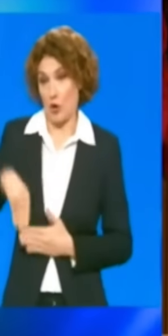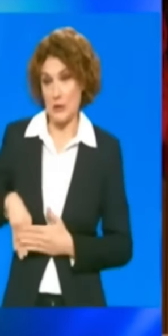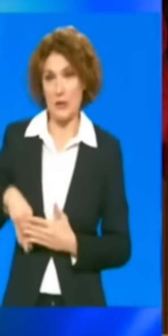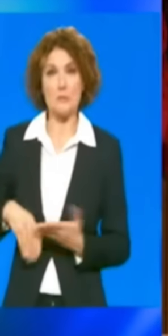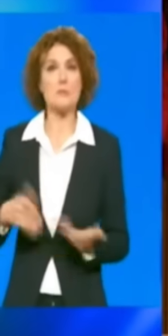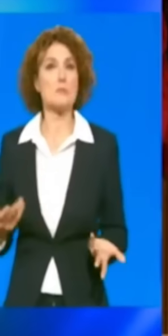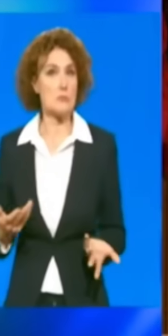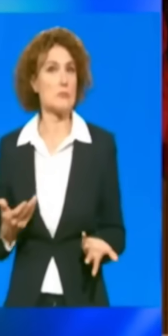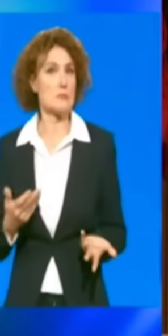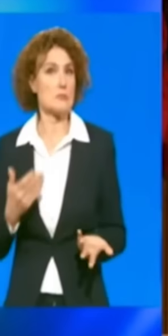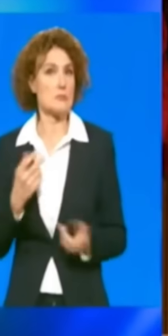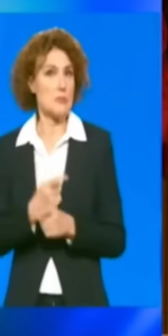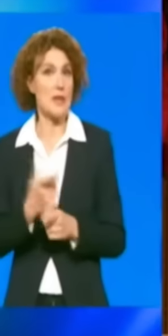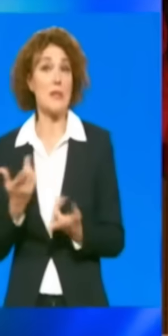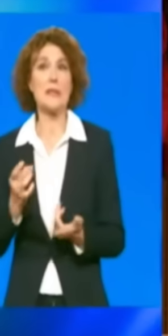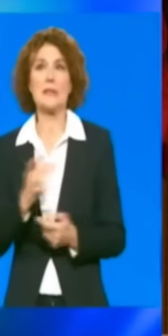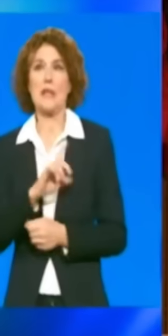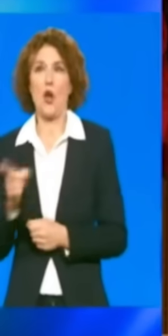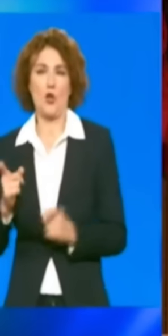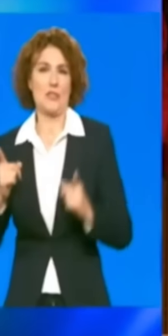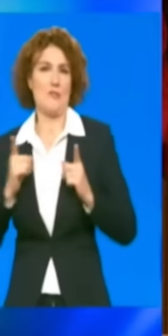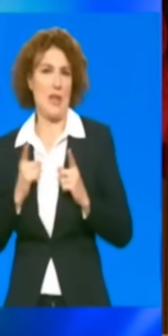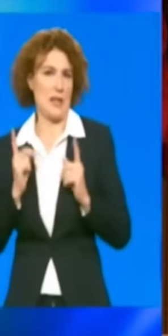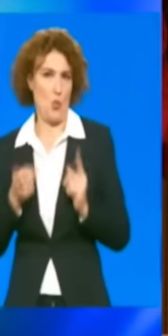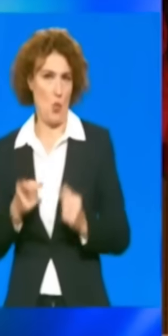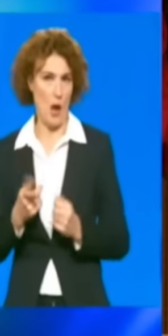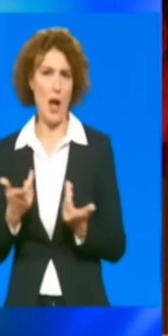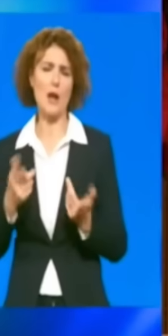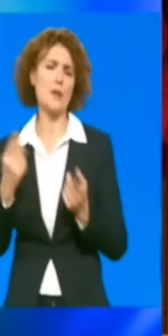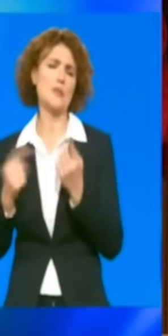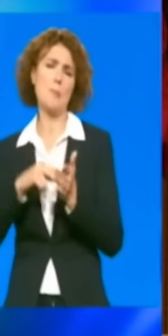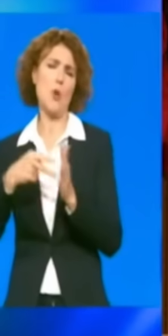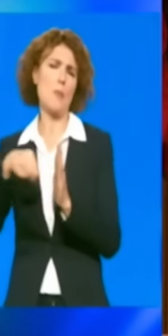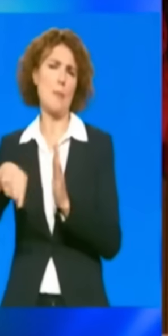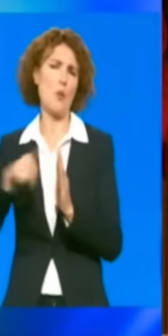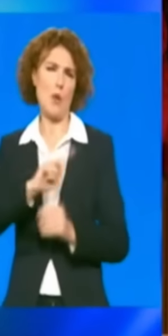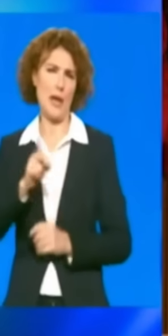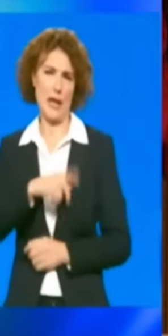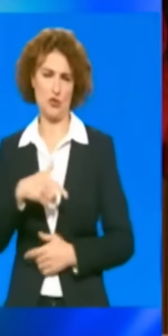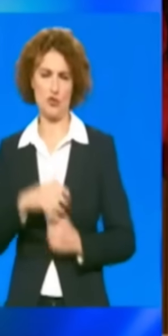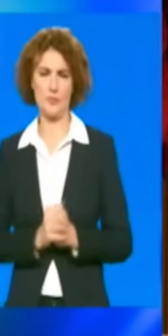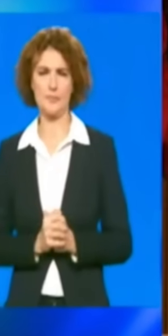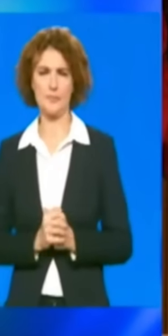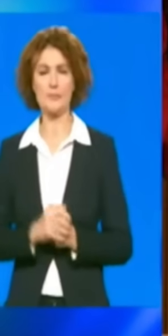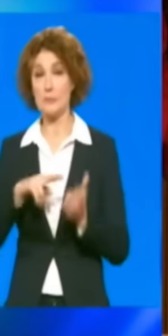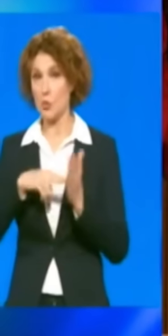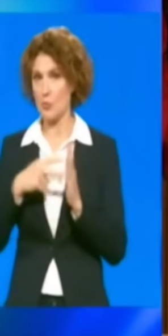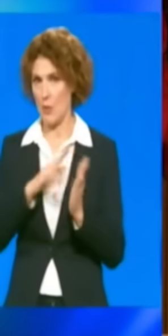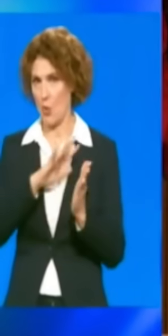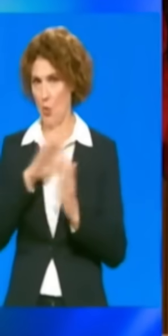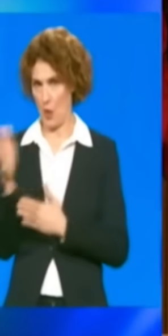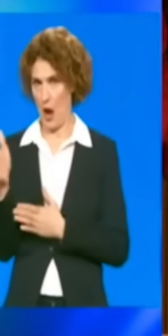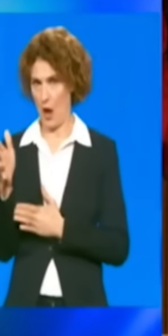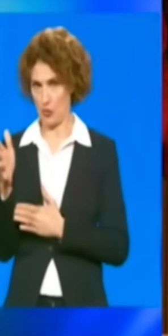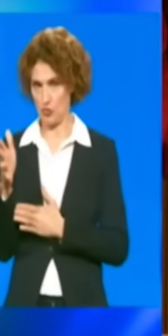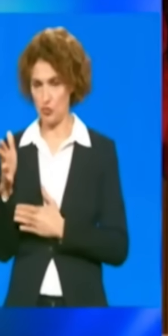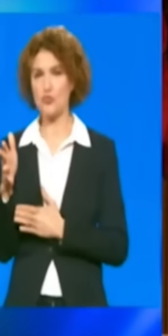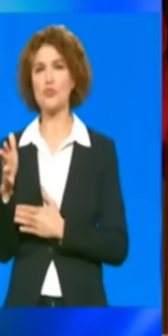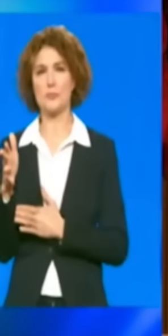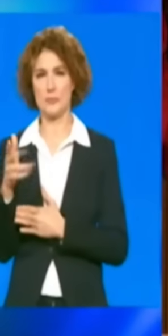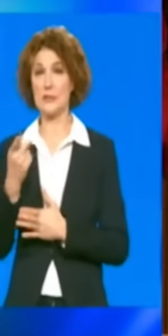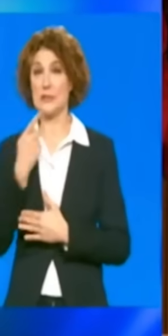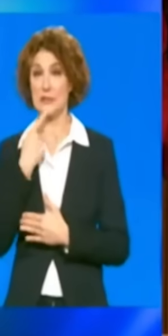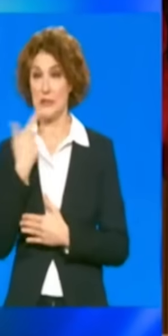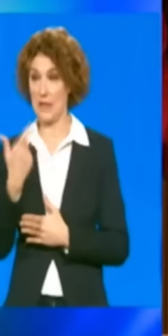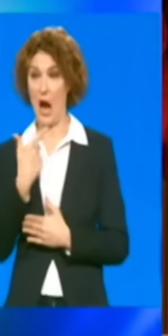difesa personale quindi la questione non è neanche questa la questione Secondo me è un'altra ed è che chiunque detenga